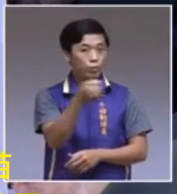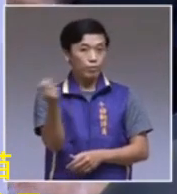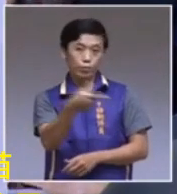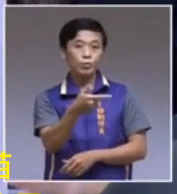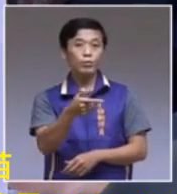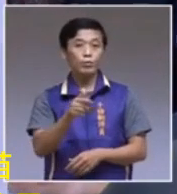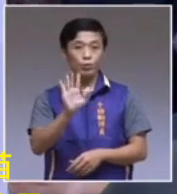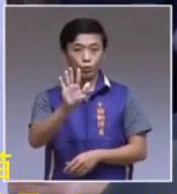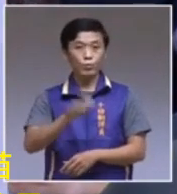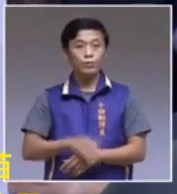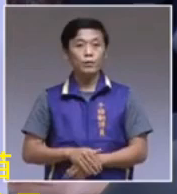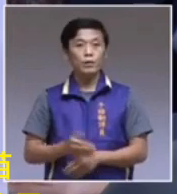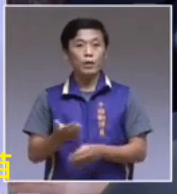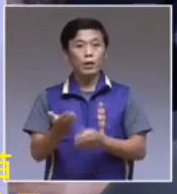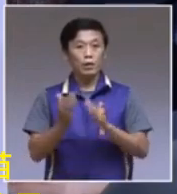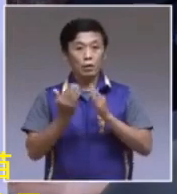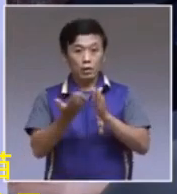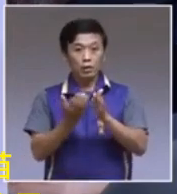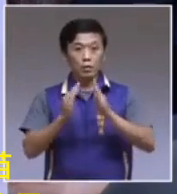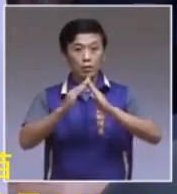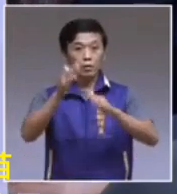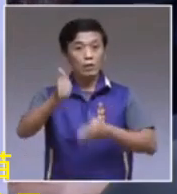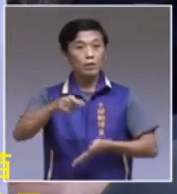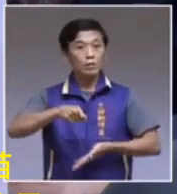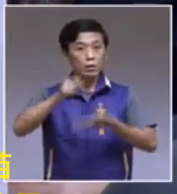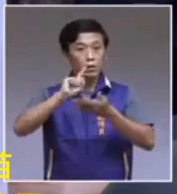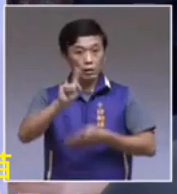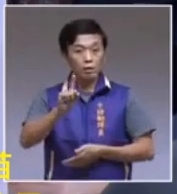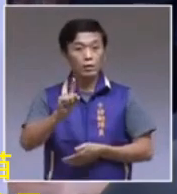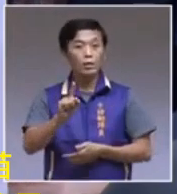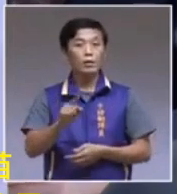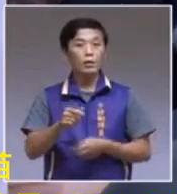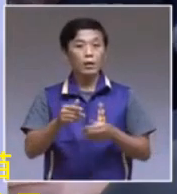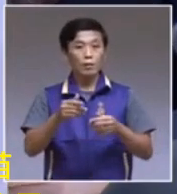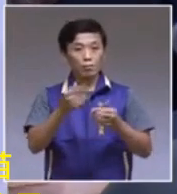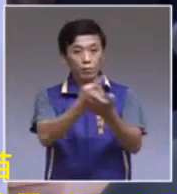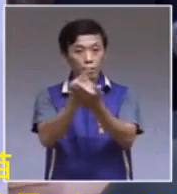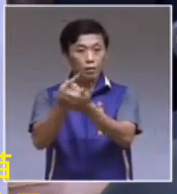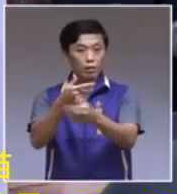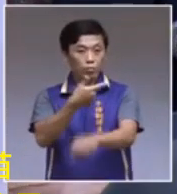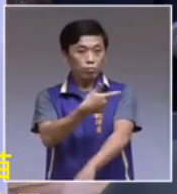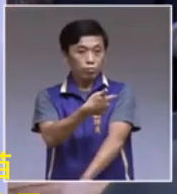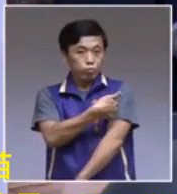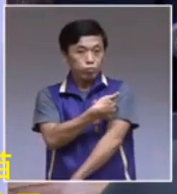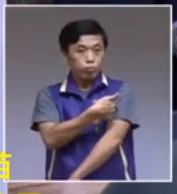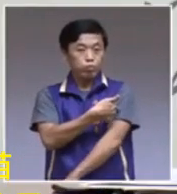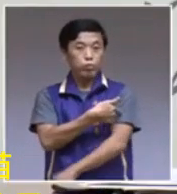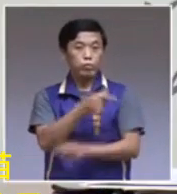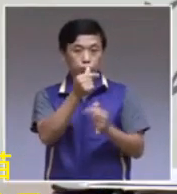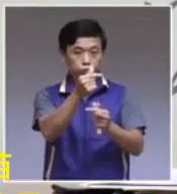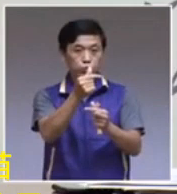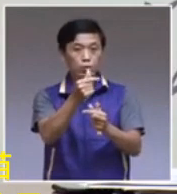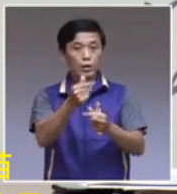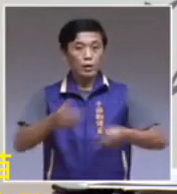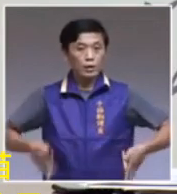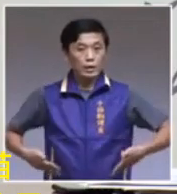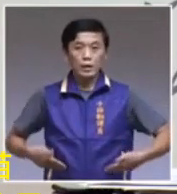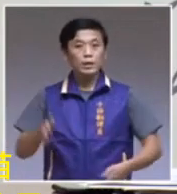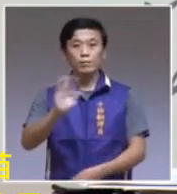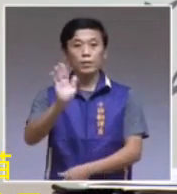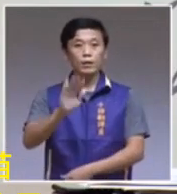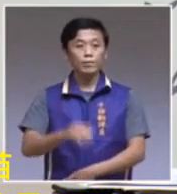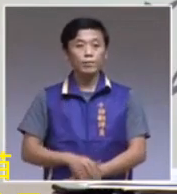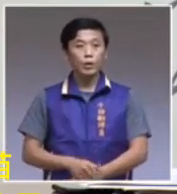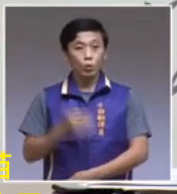像刚刚市长讲的，我们打好打满，那但是也不用急哈。那有一些禁